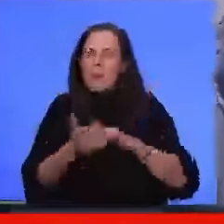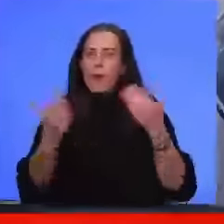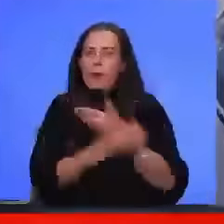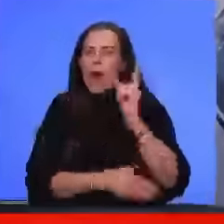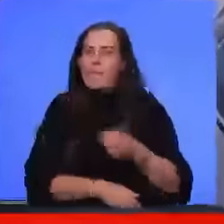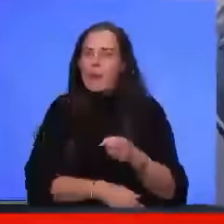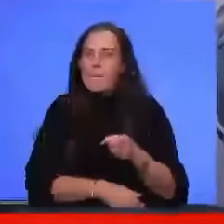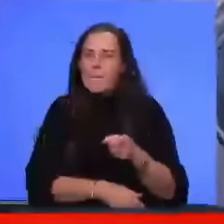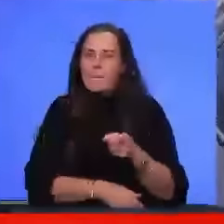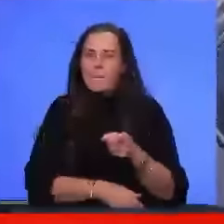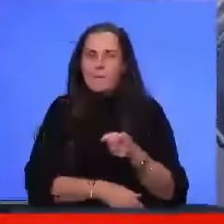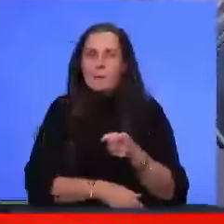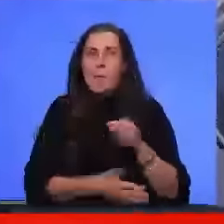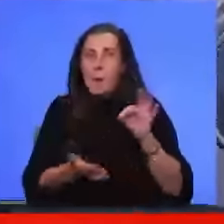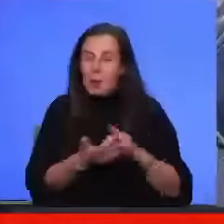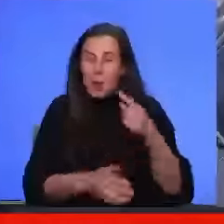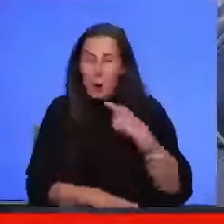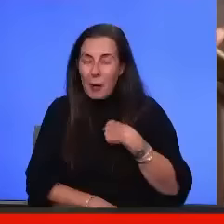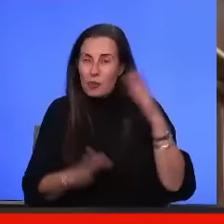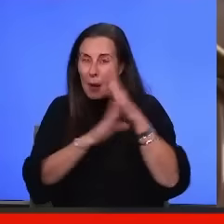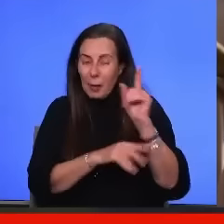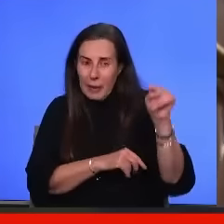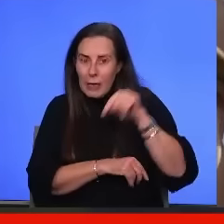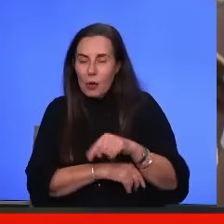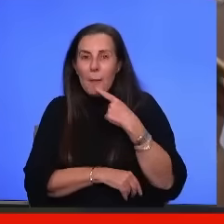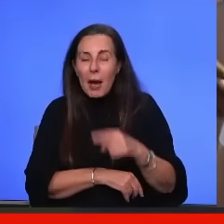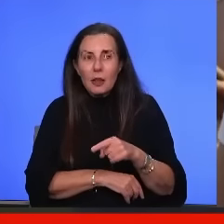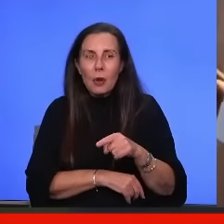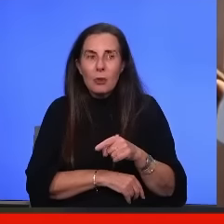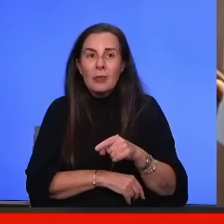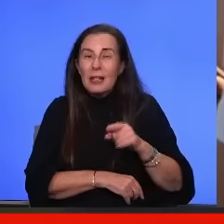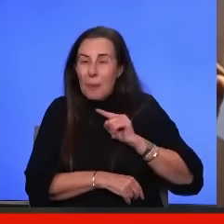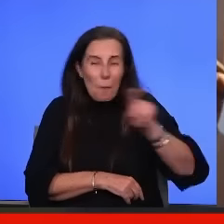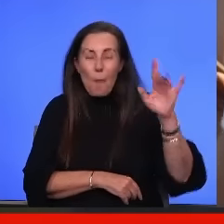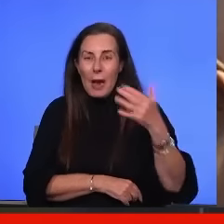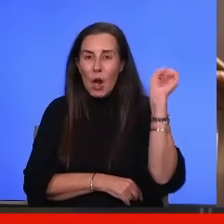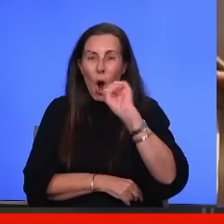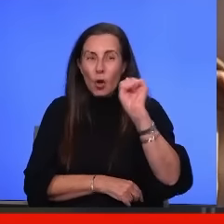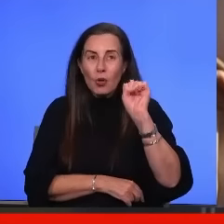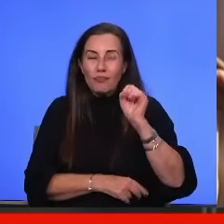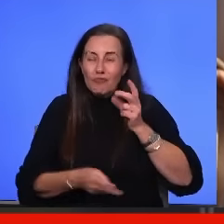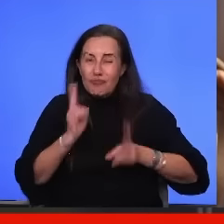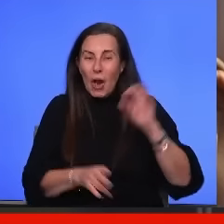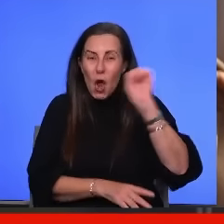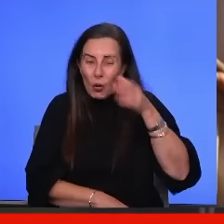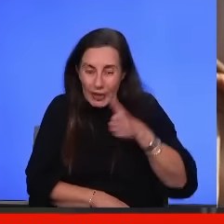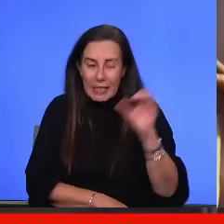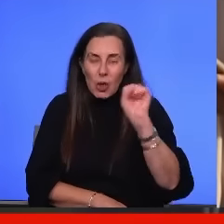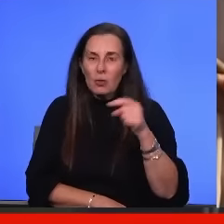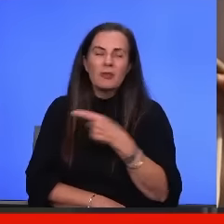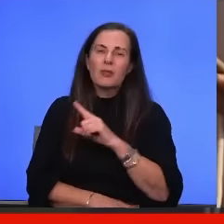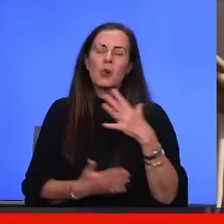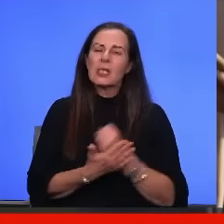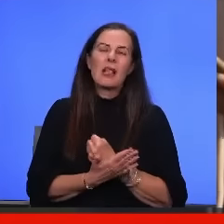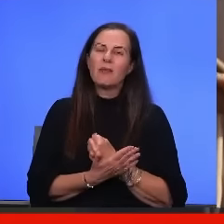חדש. ברגע שגיגי אמר לי שהמחבלים הגיעו, אמרתי לו, גיגי, טוס לאוטו. נתתי ריצה לאוטו, נכנסתי לאוטו. הוא לא